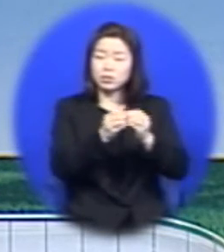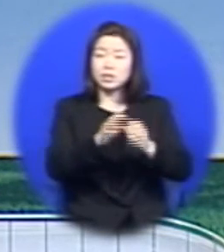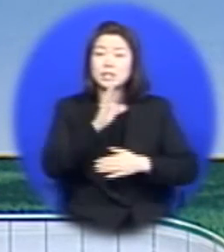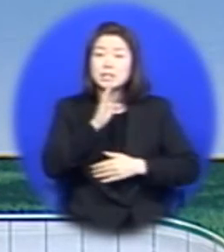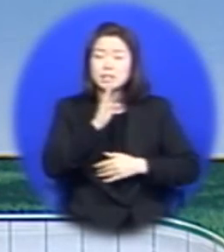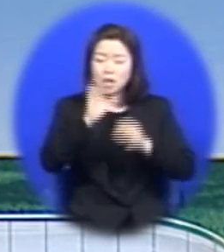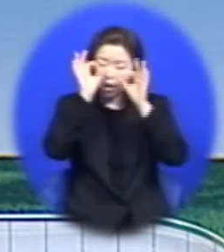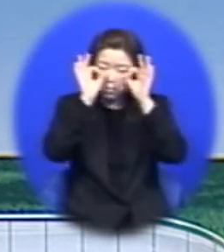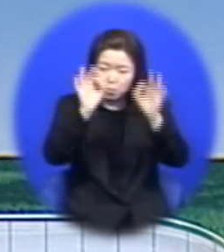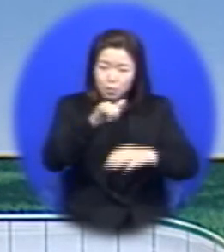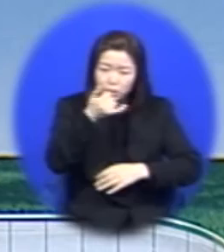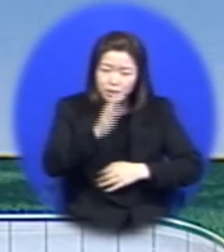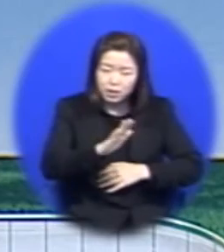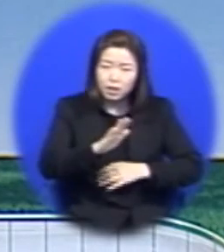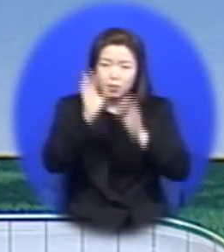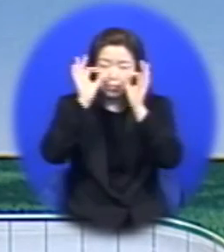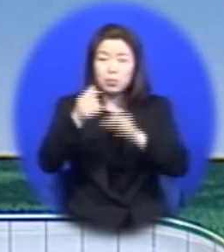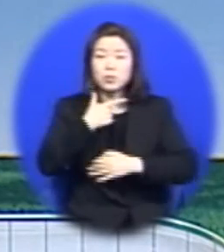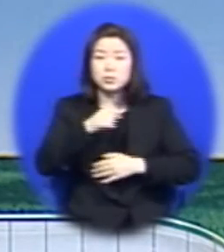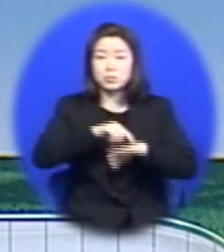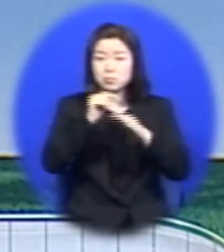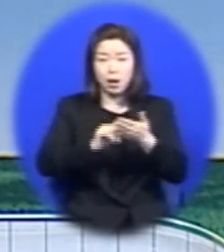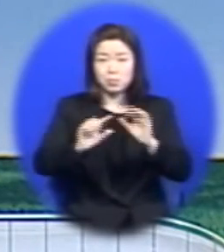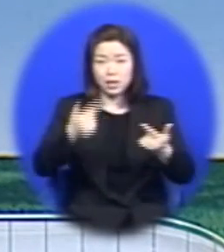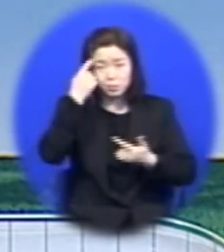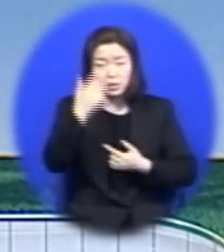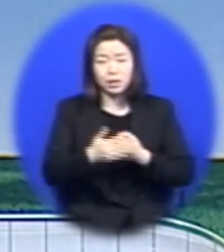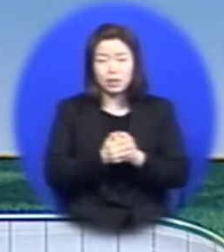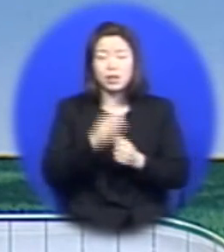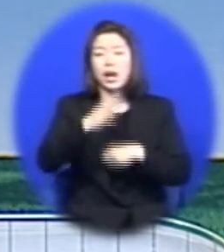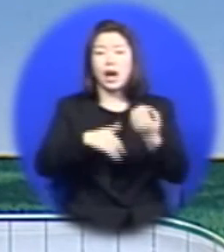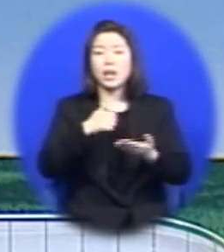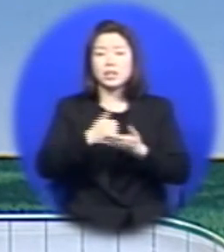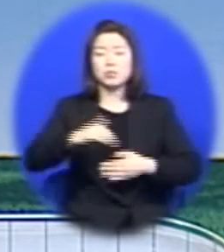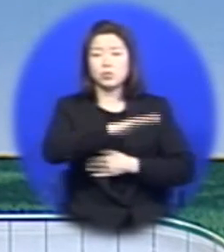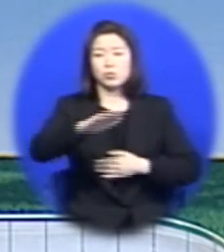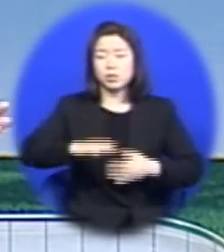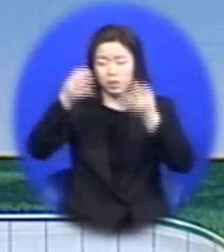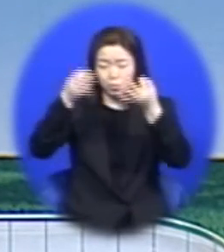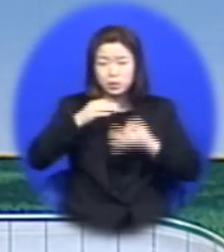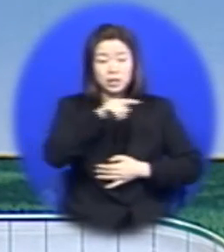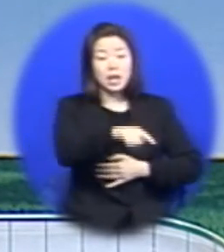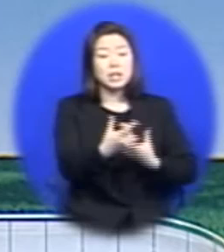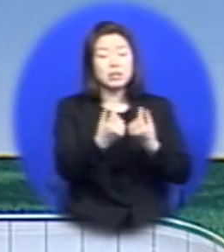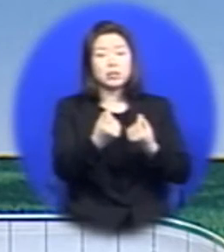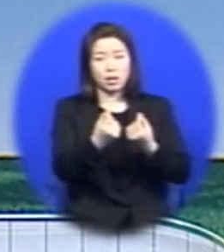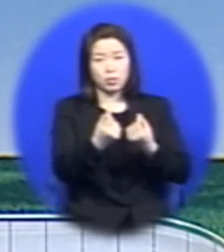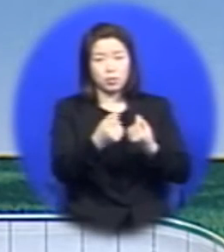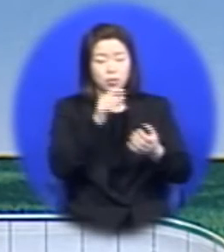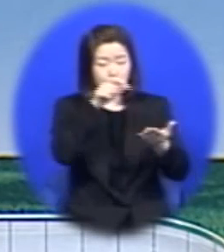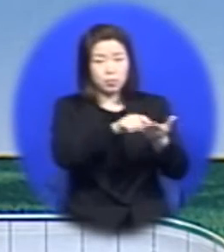보고 있는데도 보고 싶은 마음 아닙니까? 하나님이 우리를 보실 때 그렇다고 고백하셨잖아요, 하나님께서.